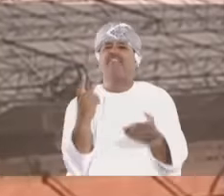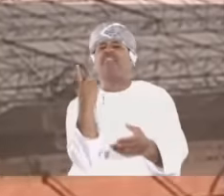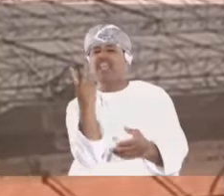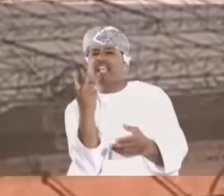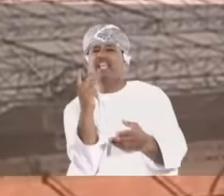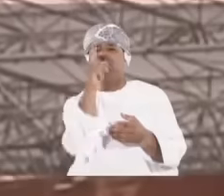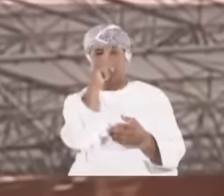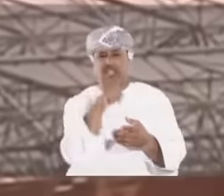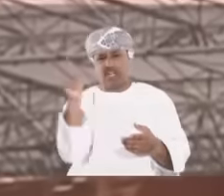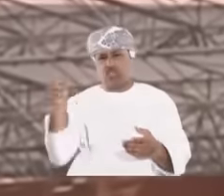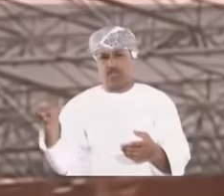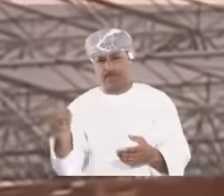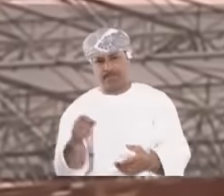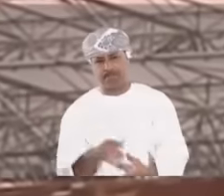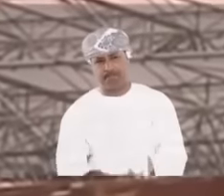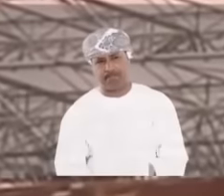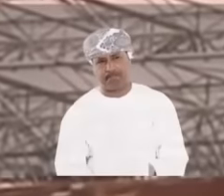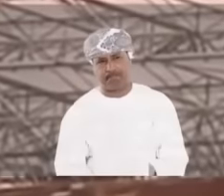مئويتين.